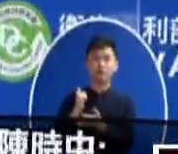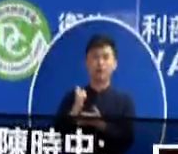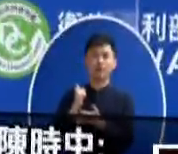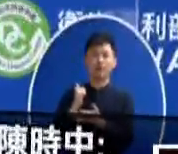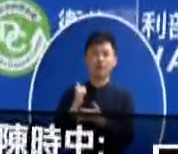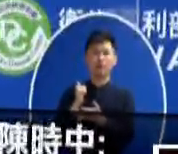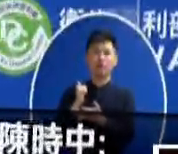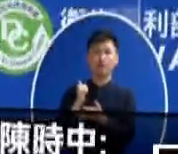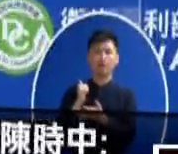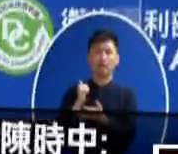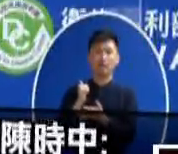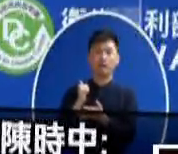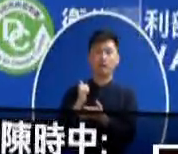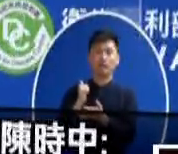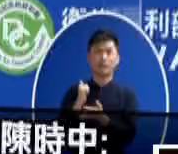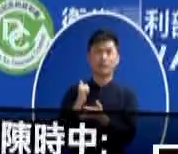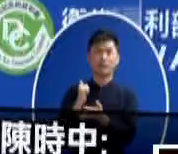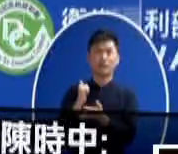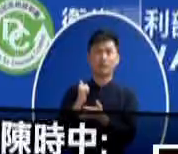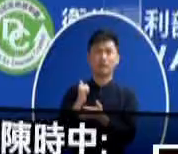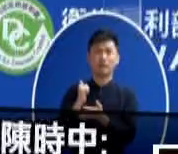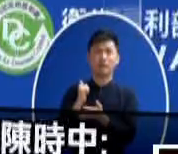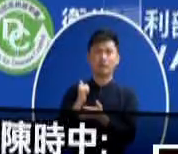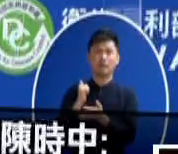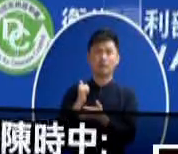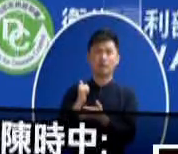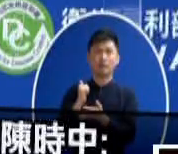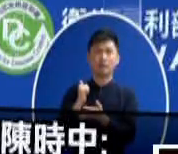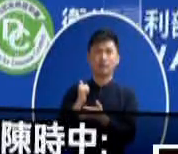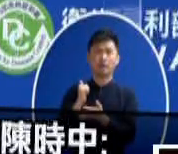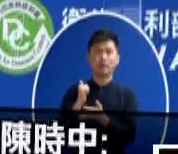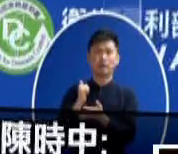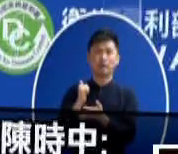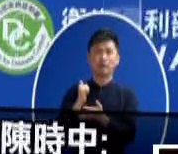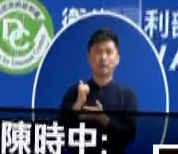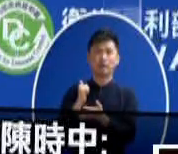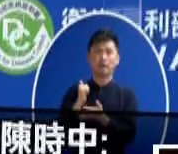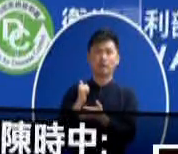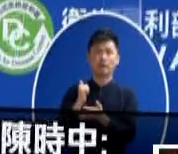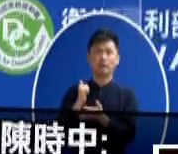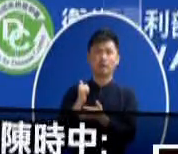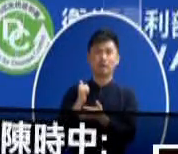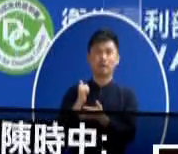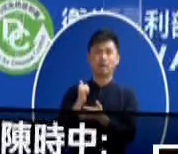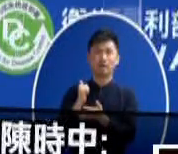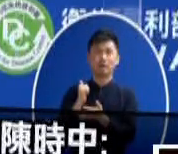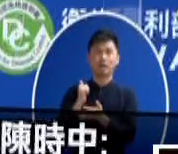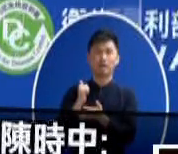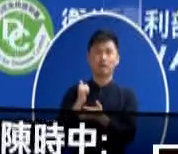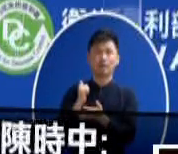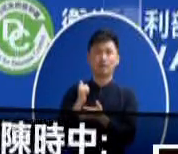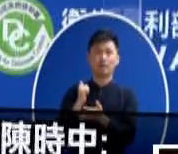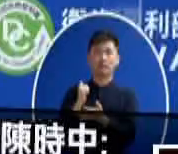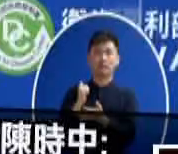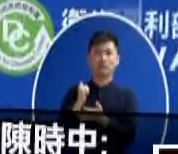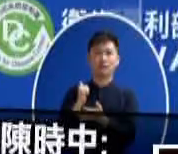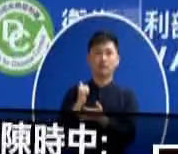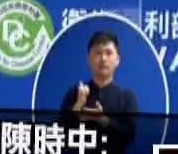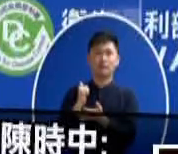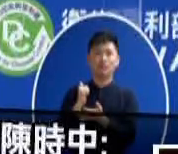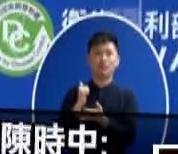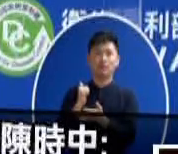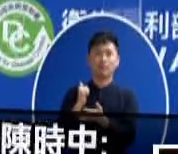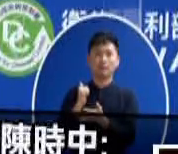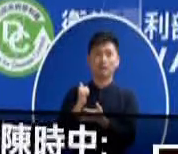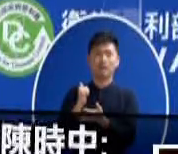官陈时中的部分在今天也说，联雅的疫苗没有通过技术性审查基准，申诉的时候接下来的下一步应该要提出理由跟实验计